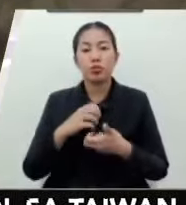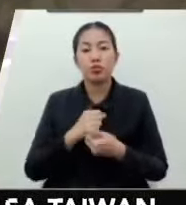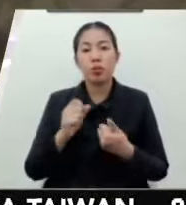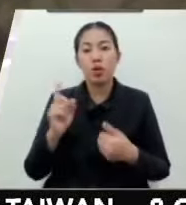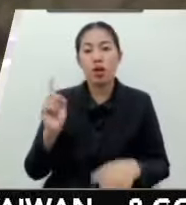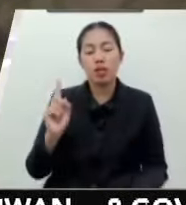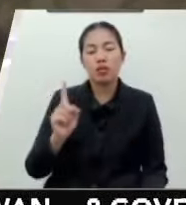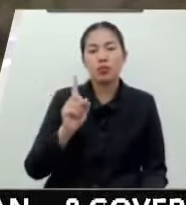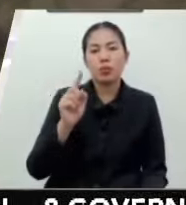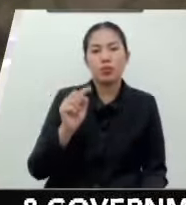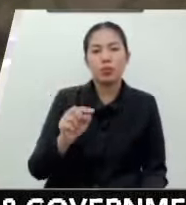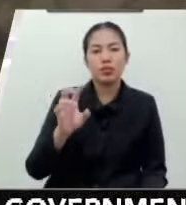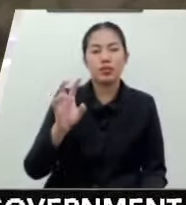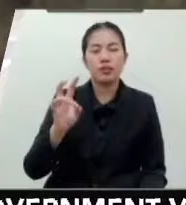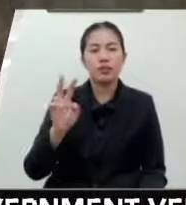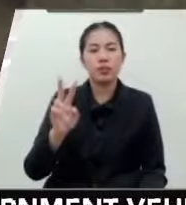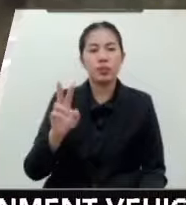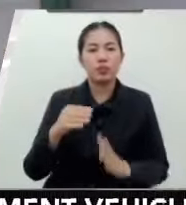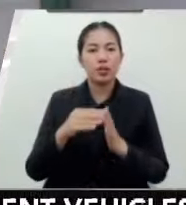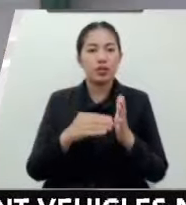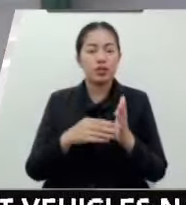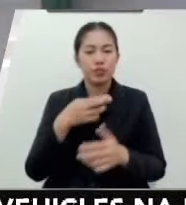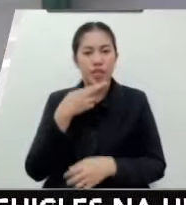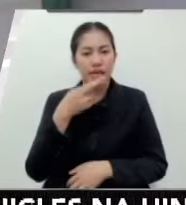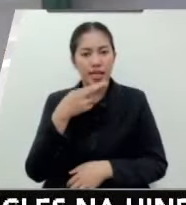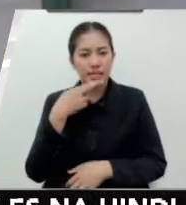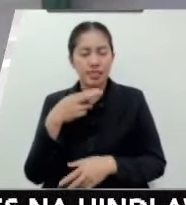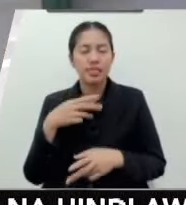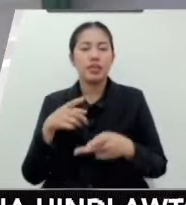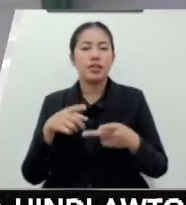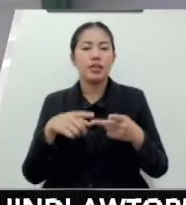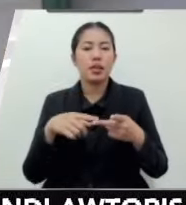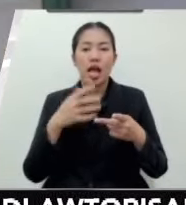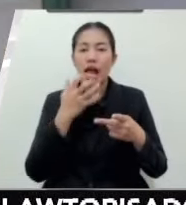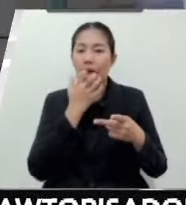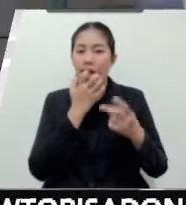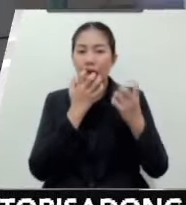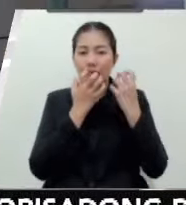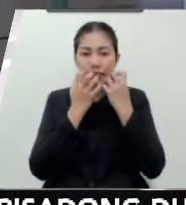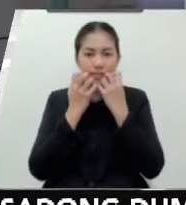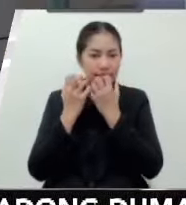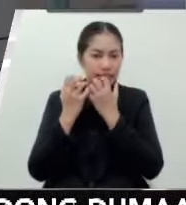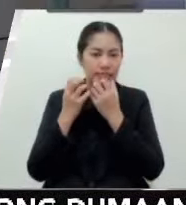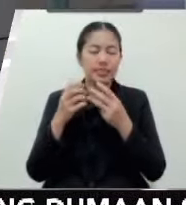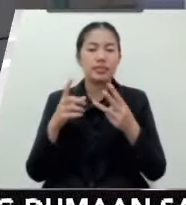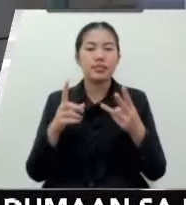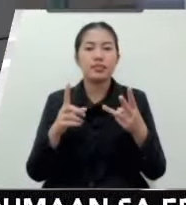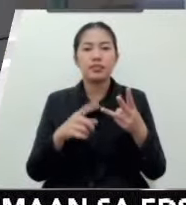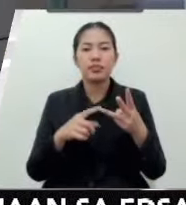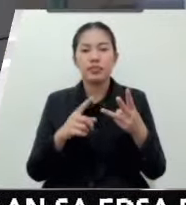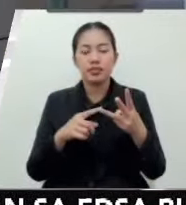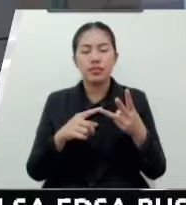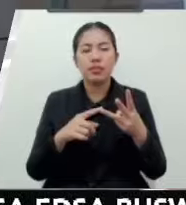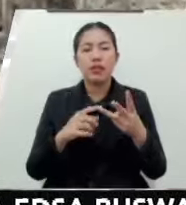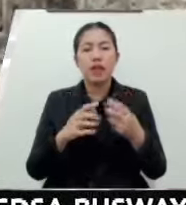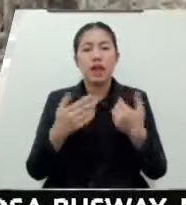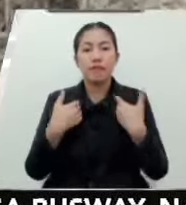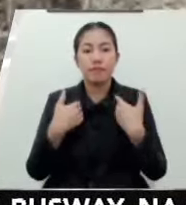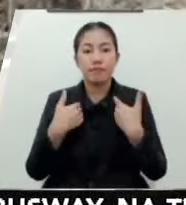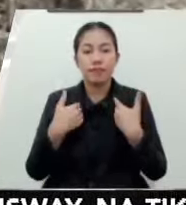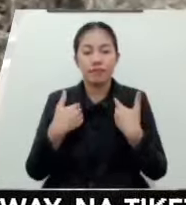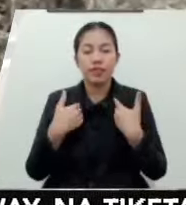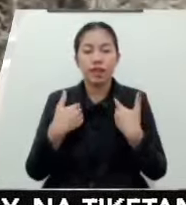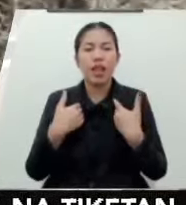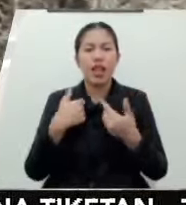pinsala. Pumapangalawa naman ang mais. Mahigit 1 billion pesos na halaga ng tulong na ang naipaabot ng DA sa